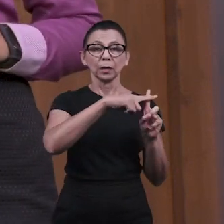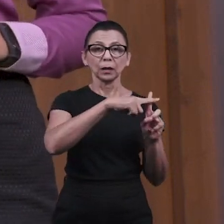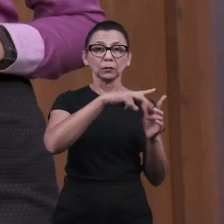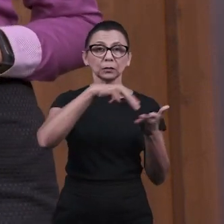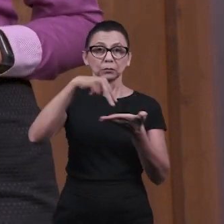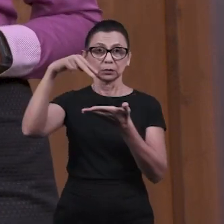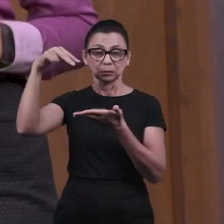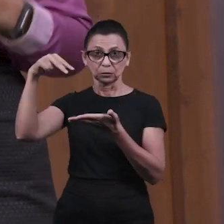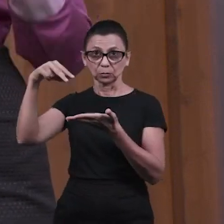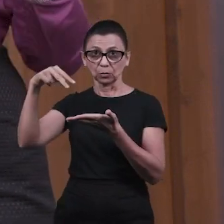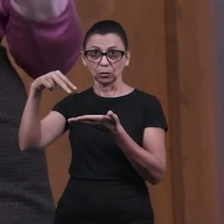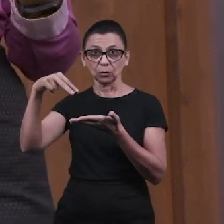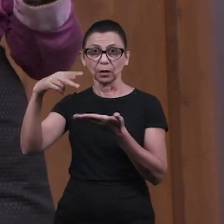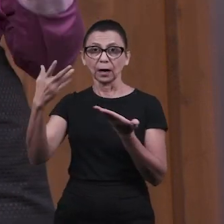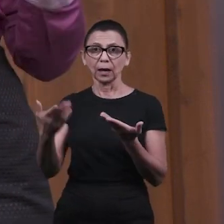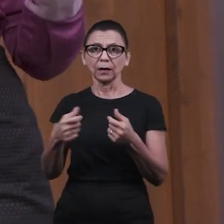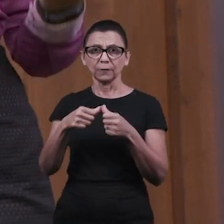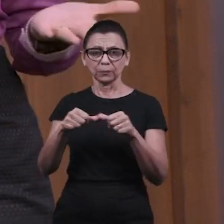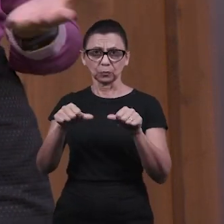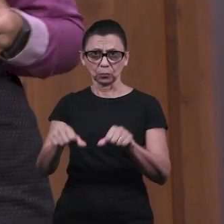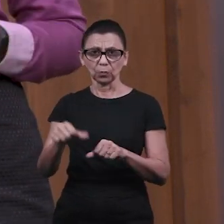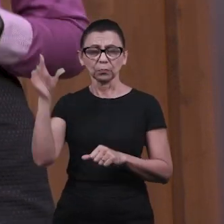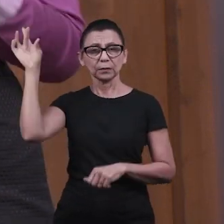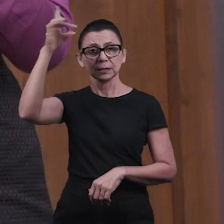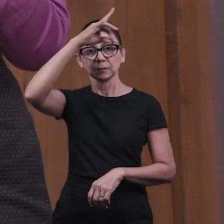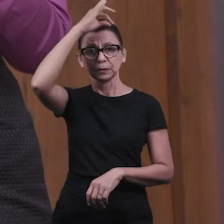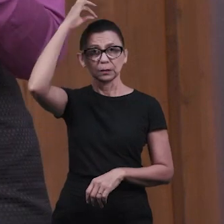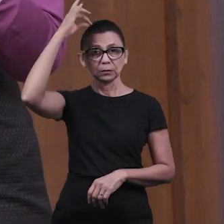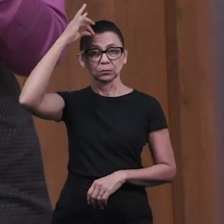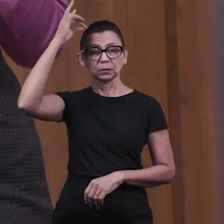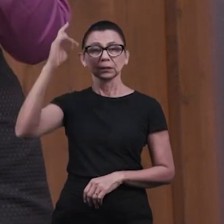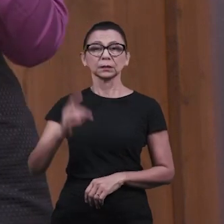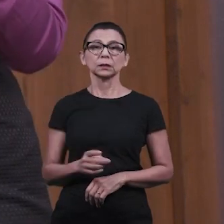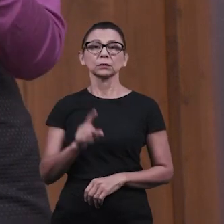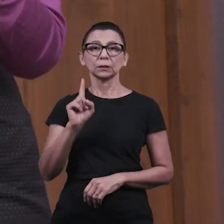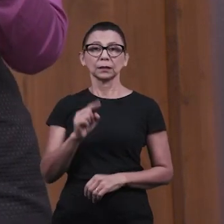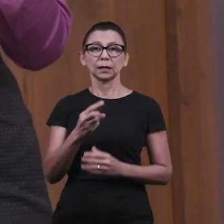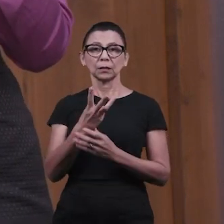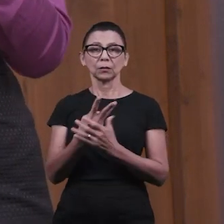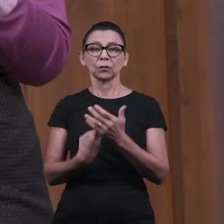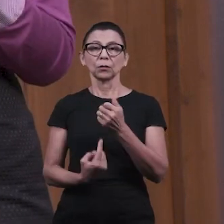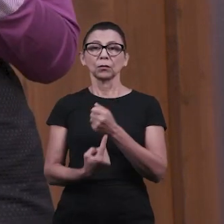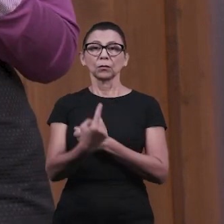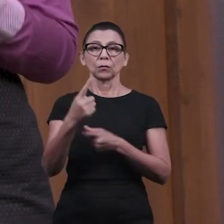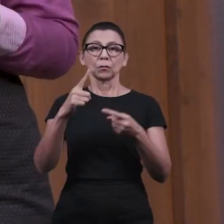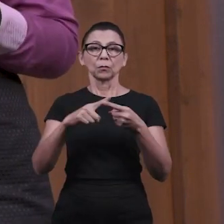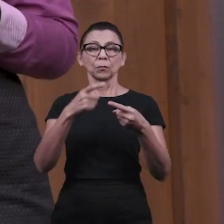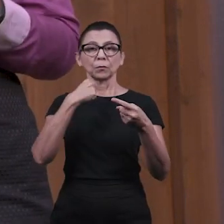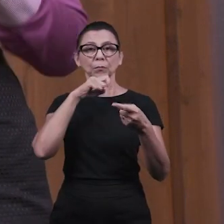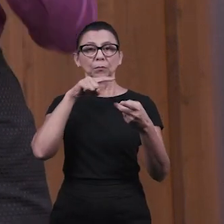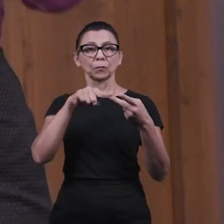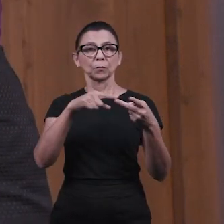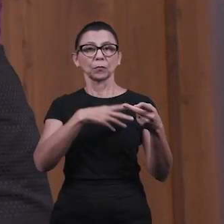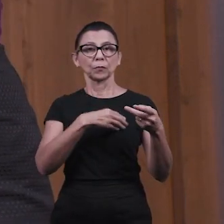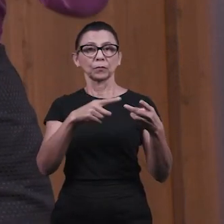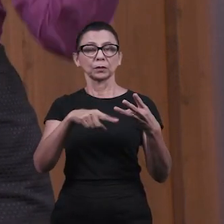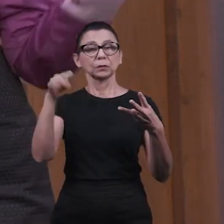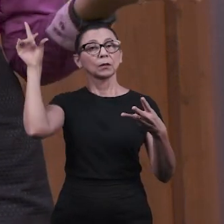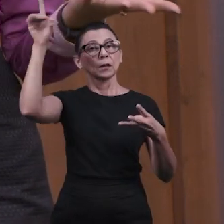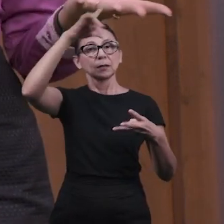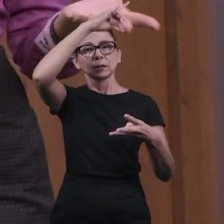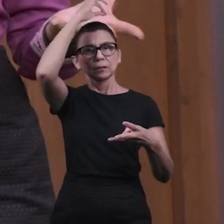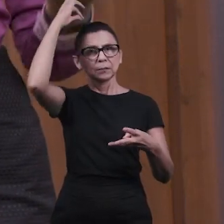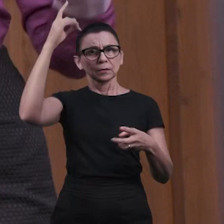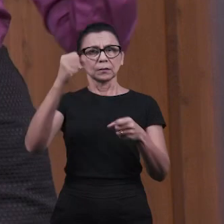dans ce monde. Cela est la présence de la Trinité, le Père, le Fils et le Saint-Esprit.